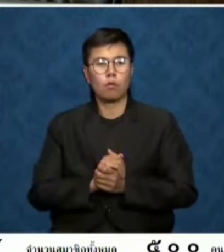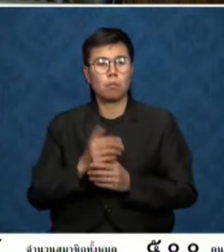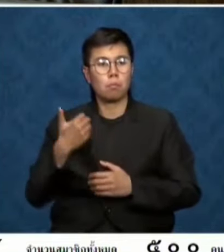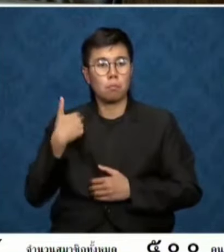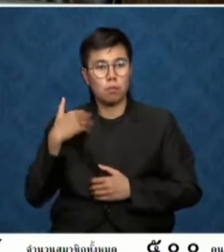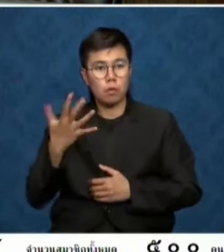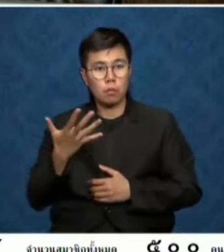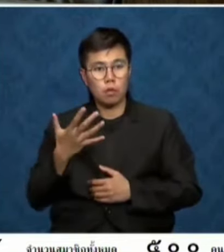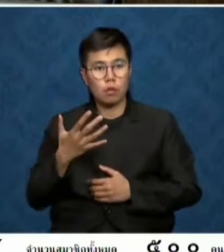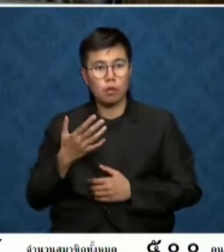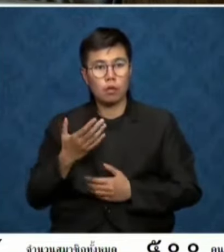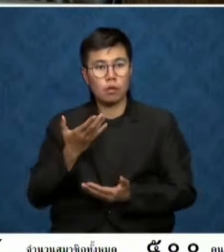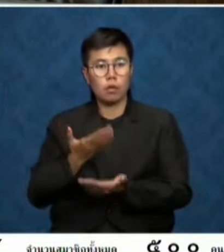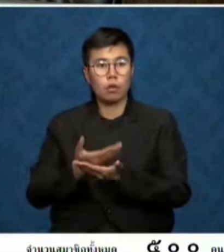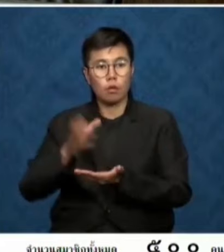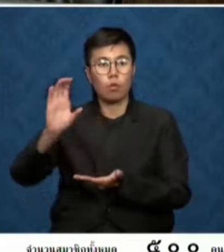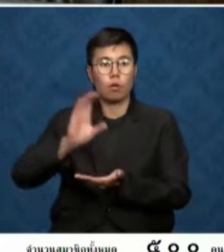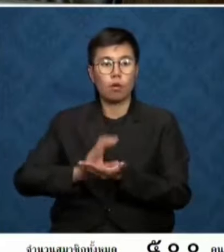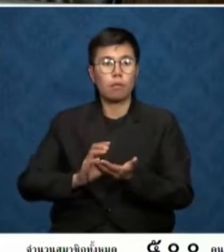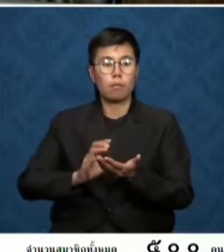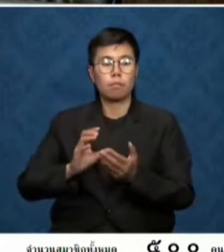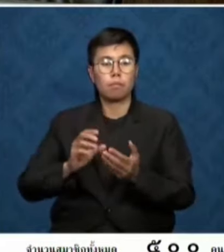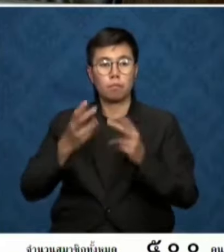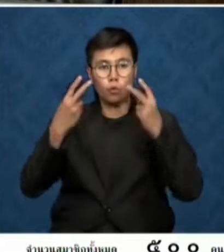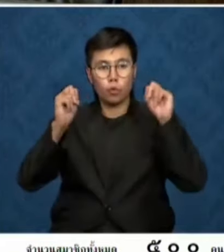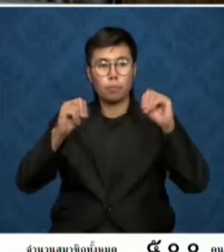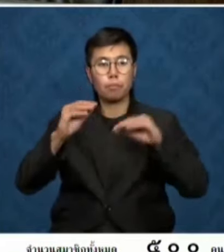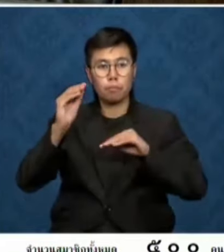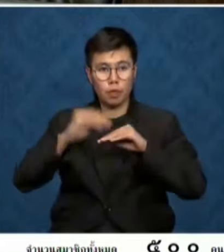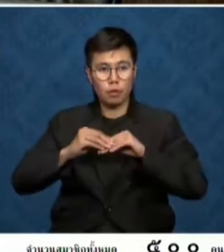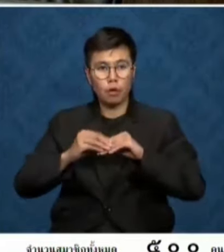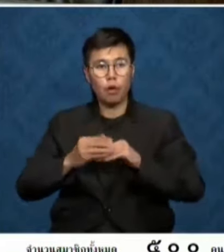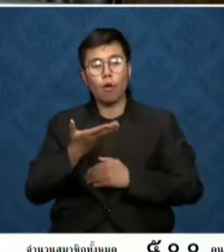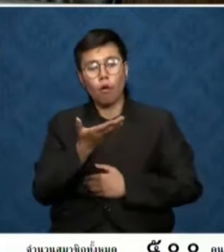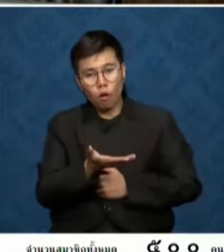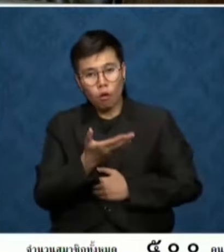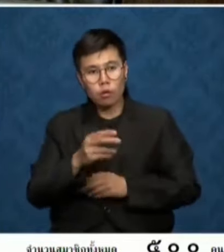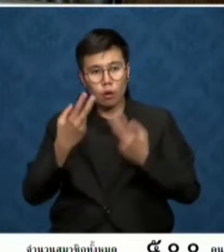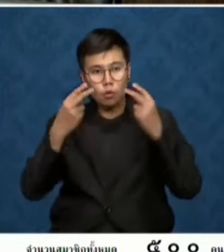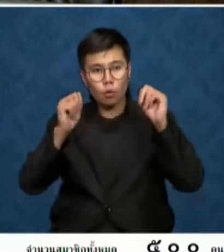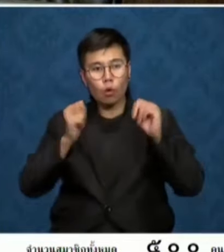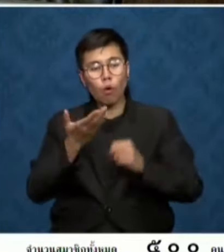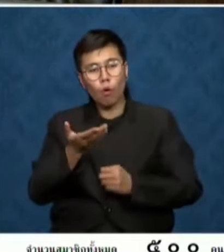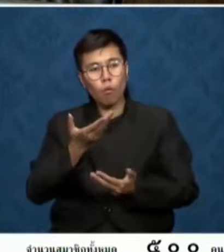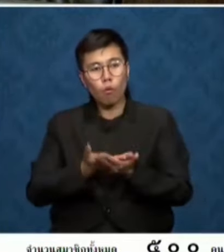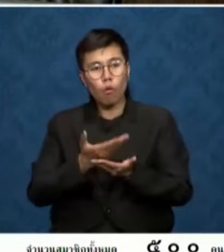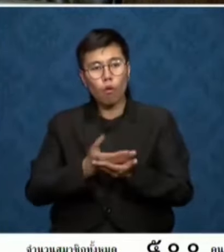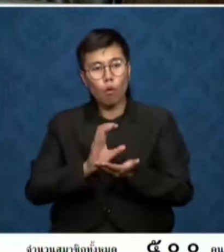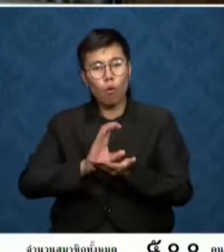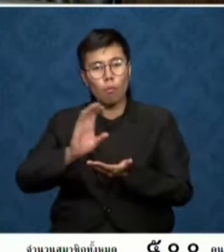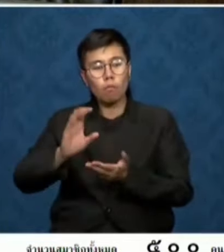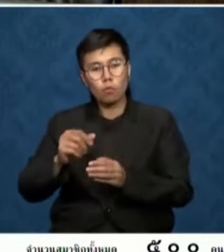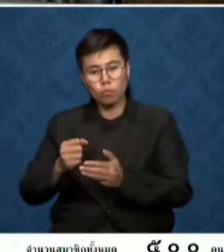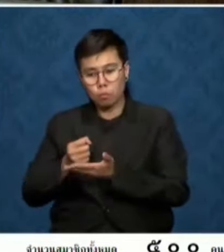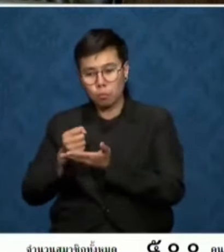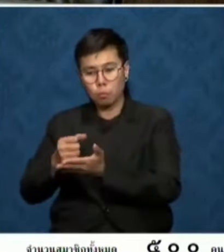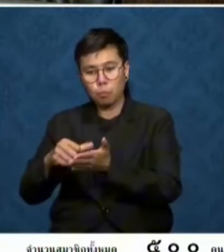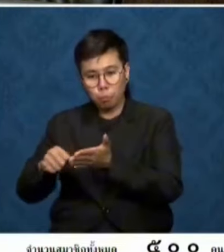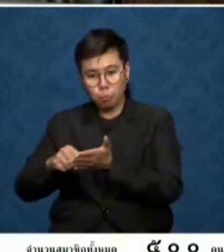คำว่าให้งบประมาณนายกเพิ่มหรอกครับมีแต่ขอว่างบประมาณนายกไปแก้ไขปัญหาเช่นเดียวกระทรวงพาณิชย์เราก็ไม่รู้ว่า